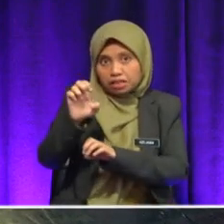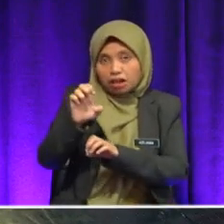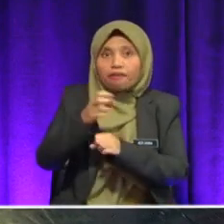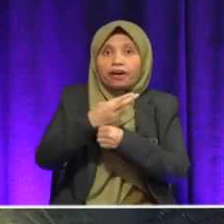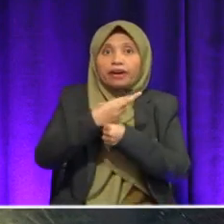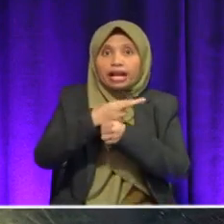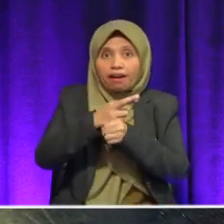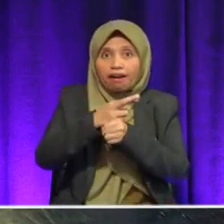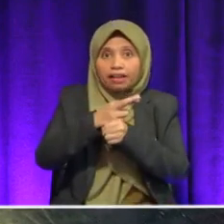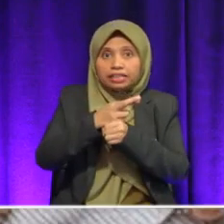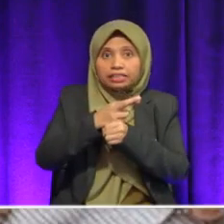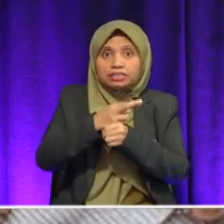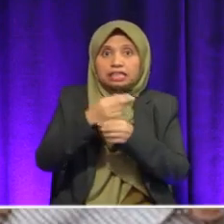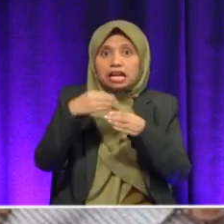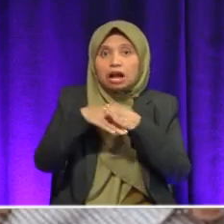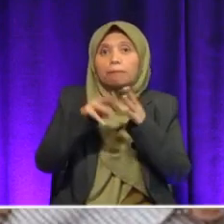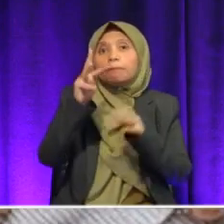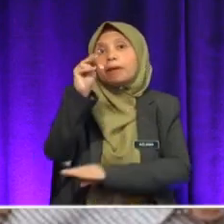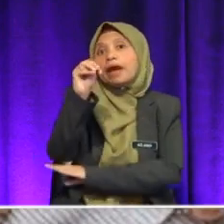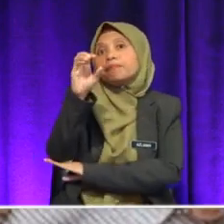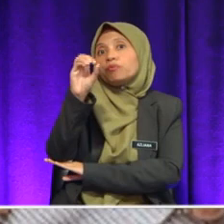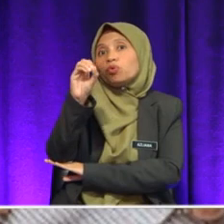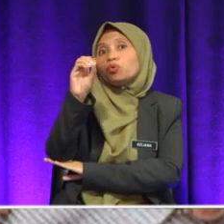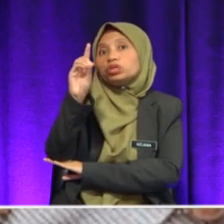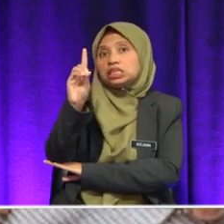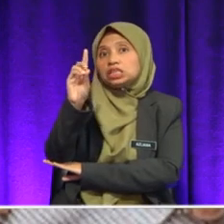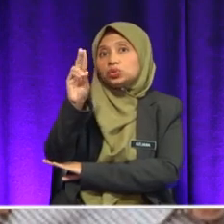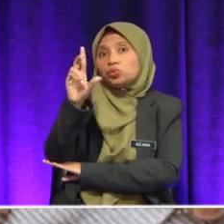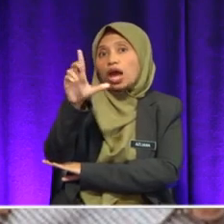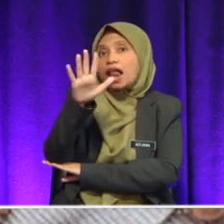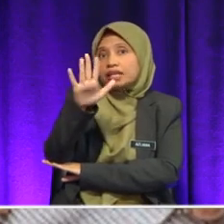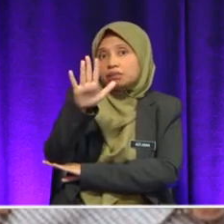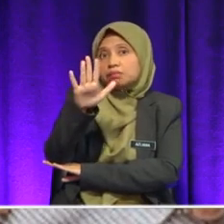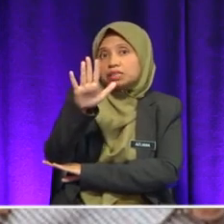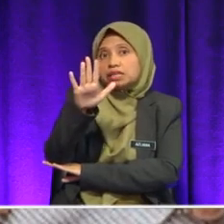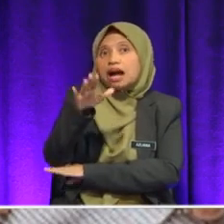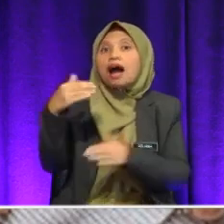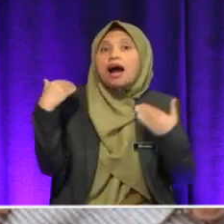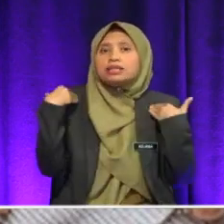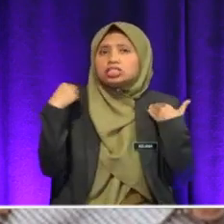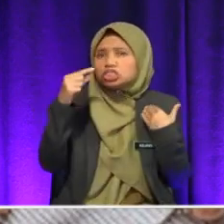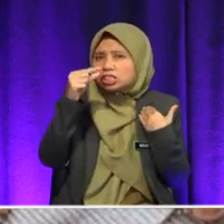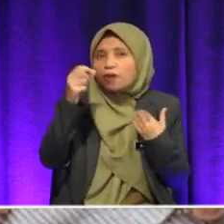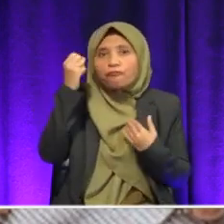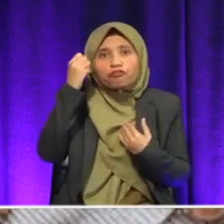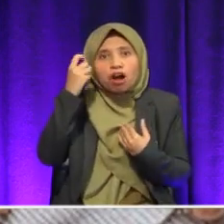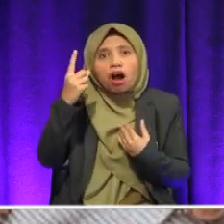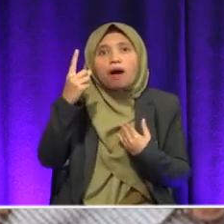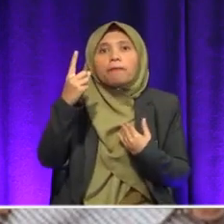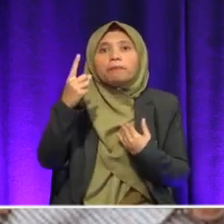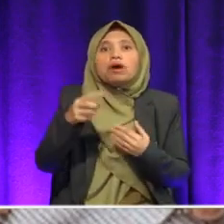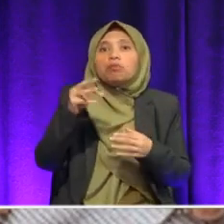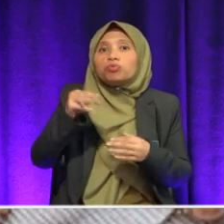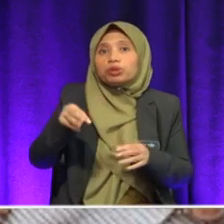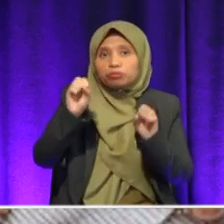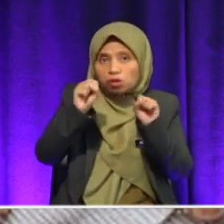pelajari dalam Modul 5 tapi Kak sini saya masukkan juga supaya ada sedikit pemahaman dan murid-murid-murid